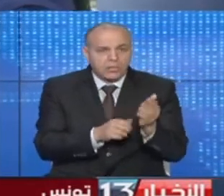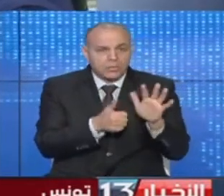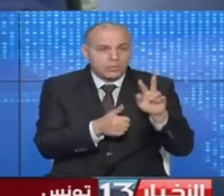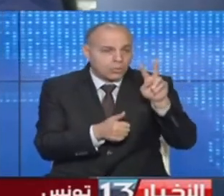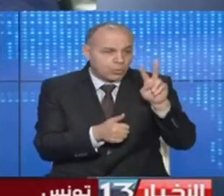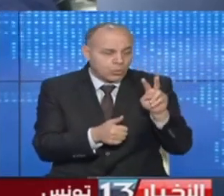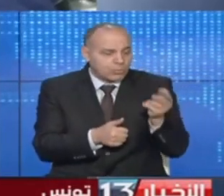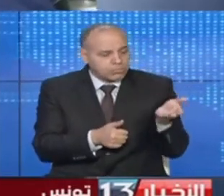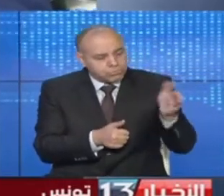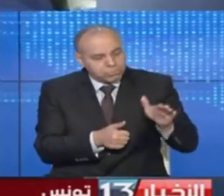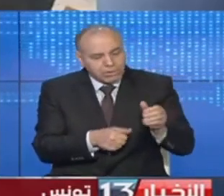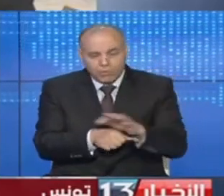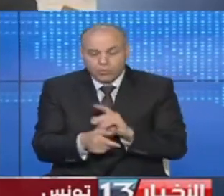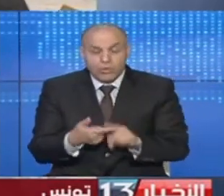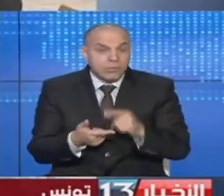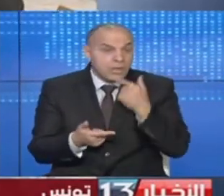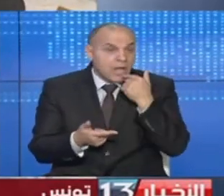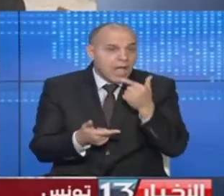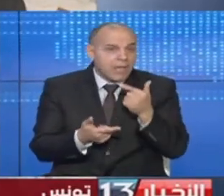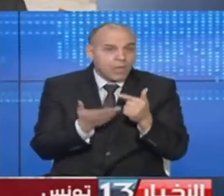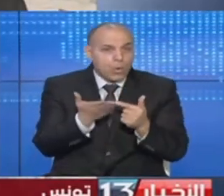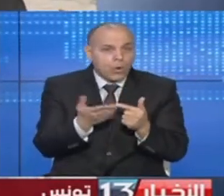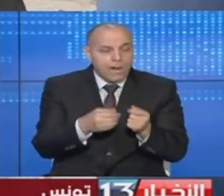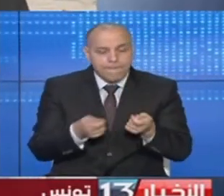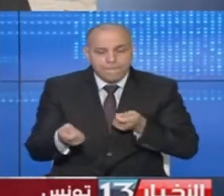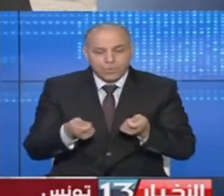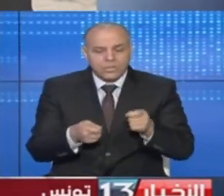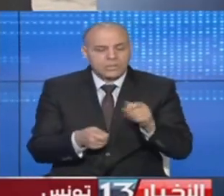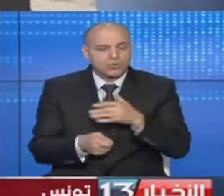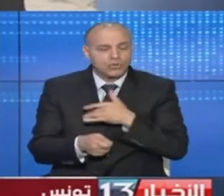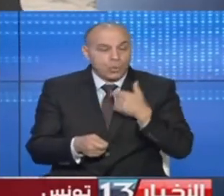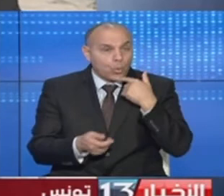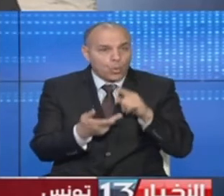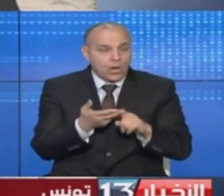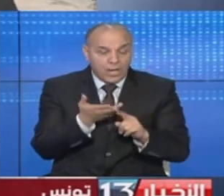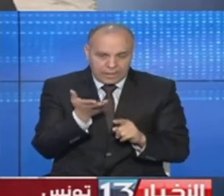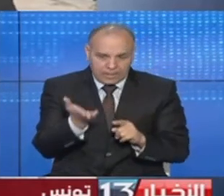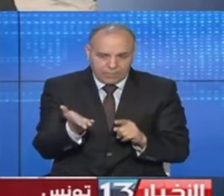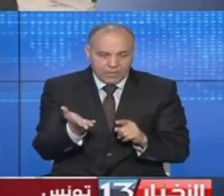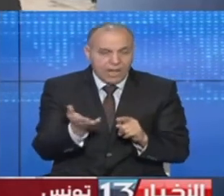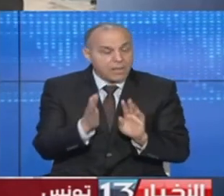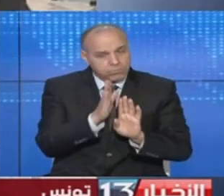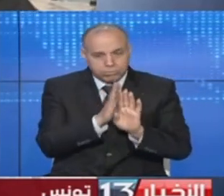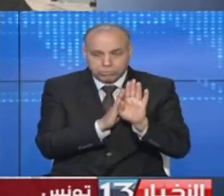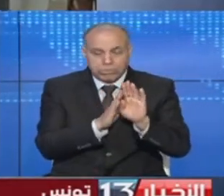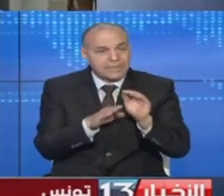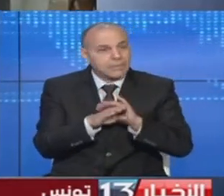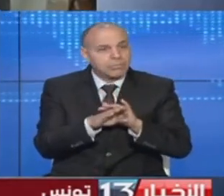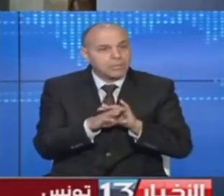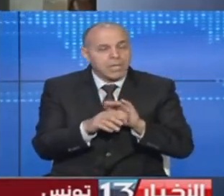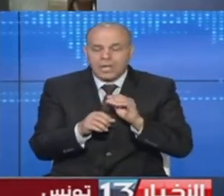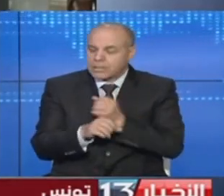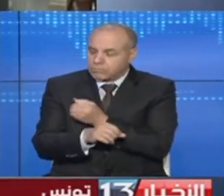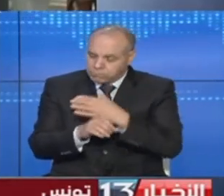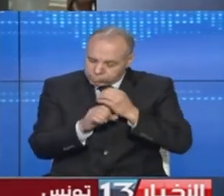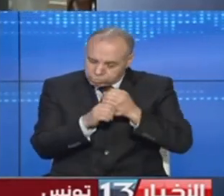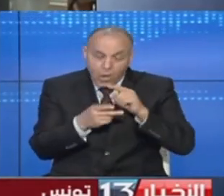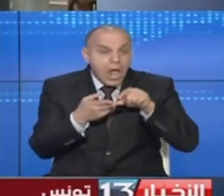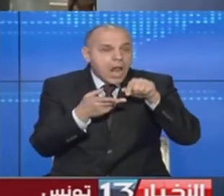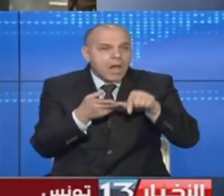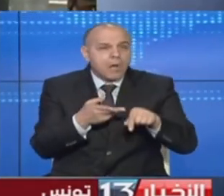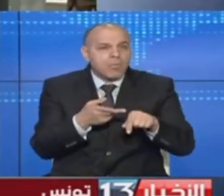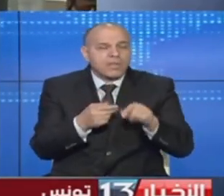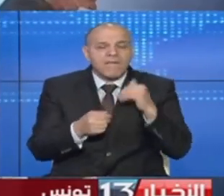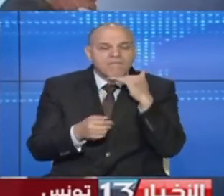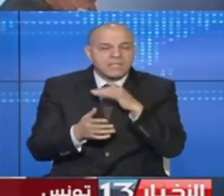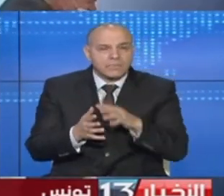حالة وفاة بالفيروس. وقد أرجع المدير الجهوي للصحة بتونس طارق بن نصر هذا الارتفاع إلى تكثيف التحاليل خاصة منها